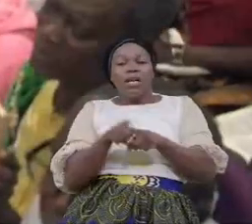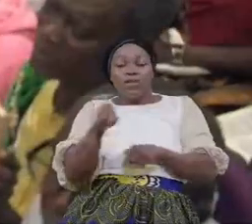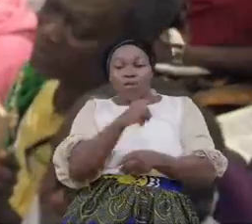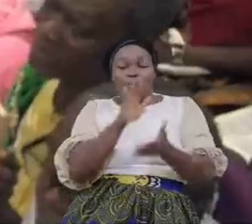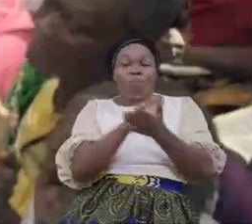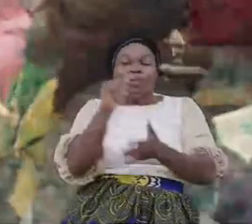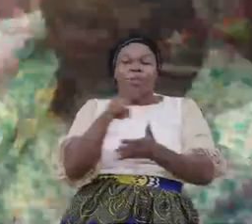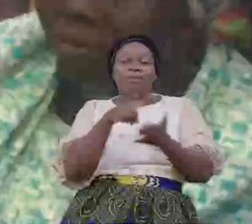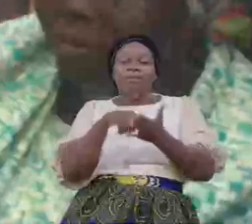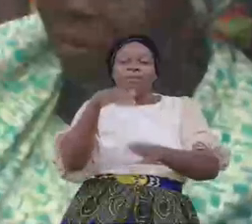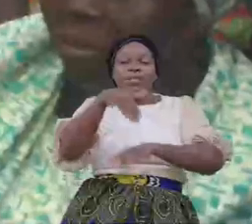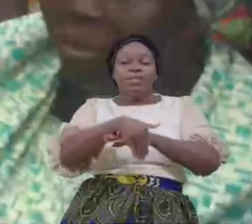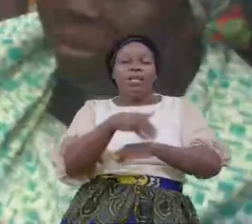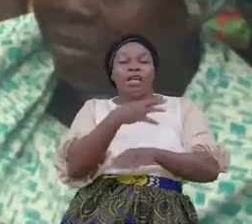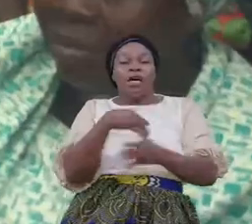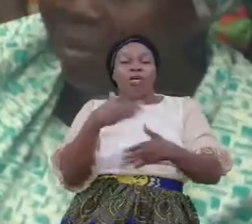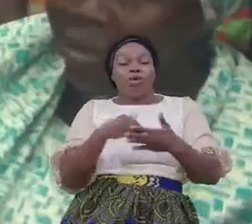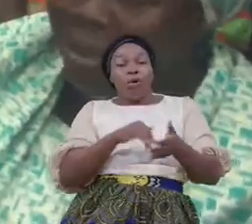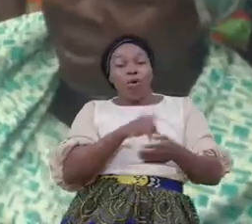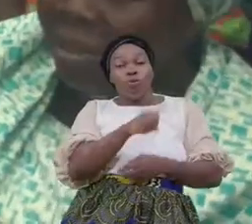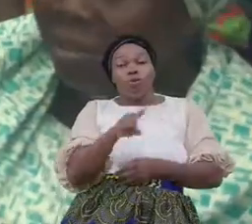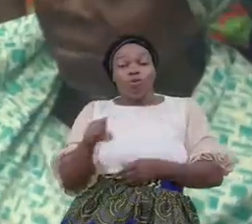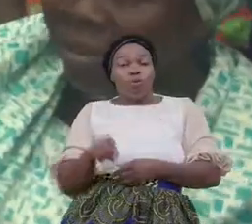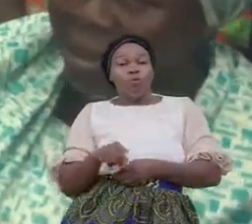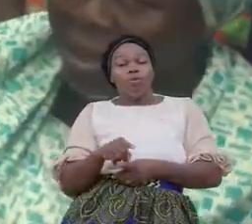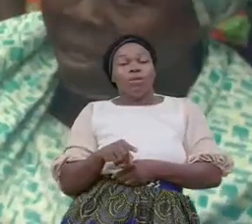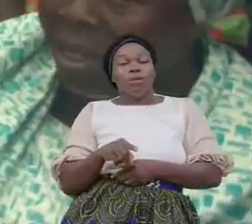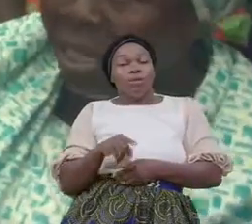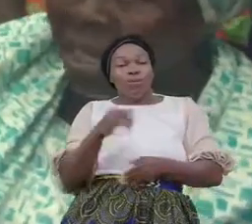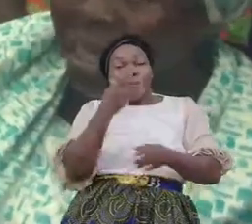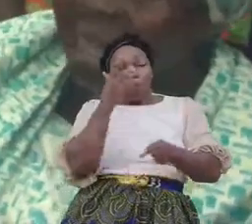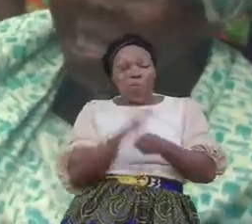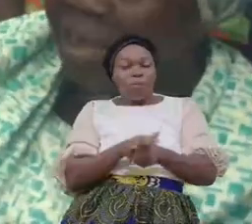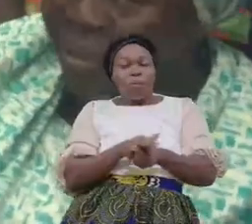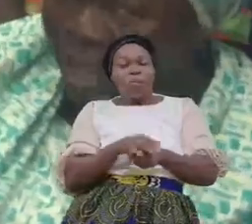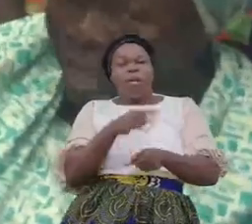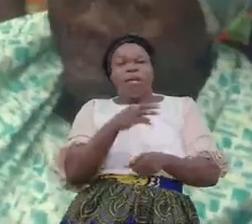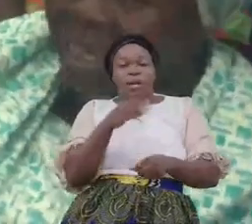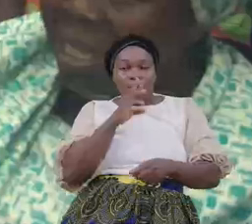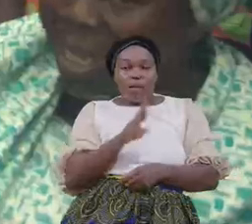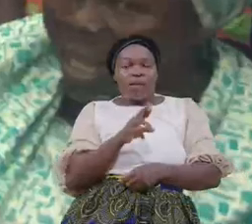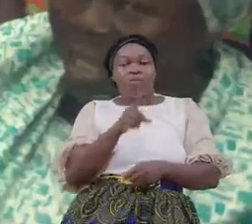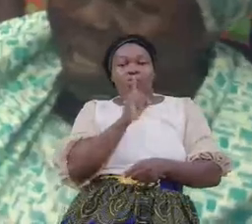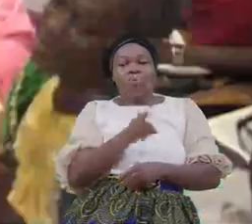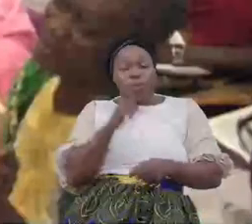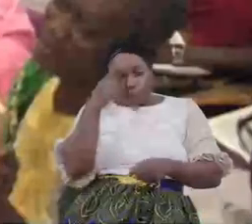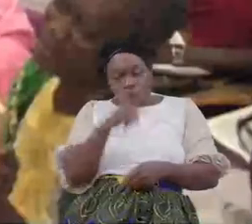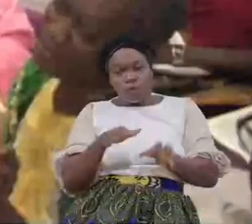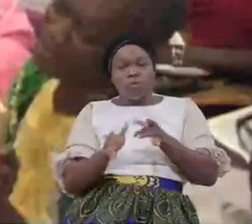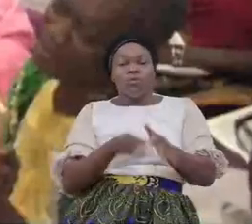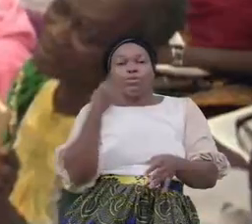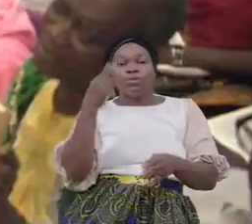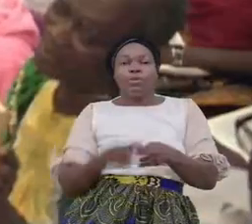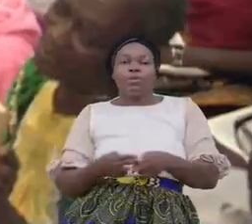et vous êtes joyeux, sachant que les problèmes sont ôtés. Vos problèmes sont ôtés au nom de Jésus-Christ.